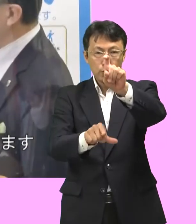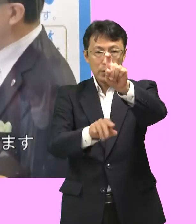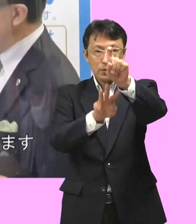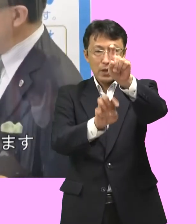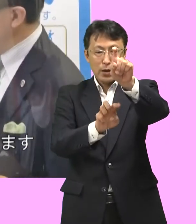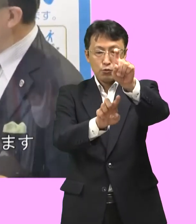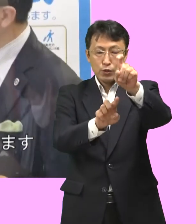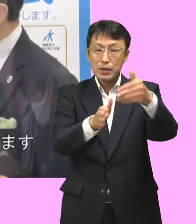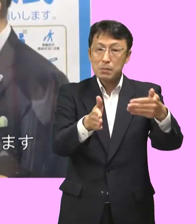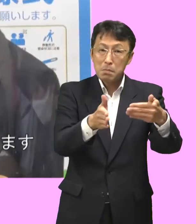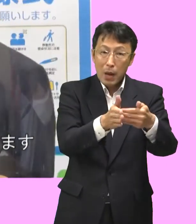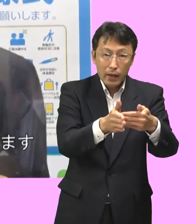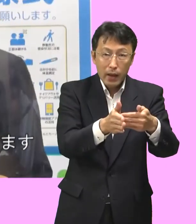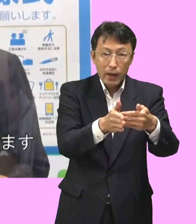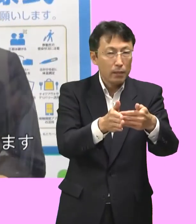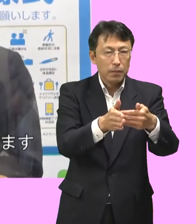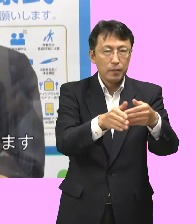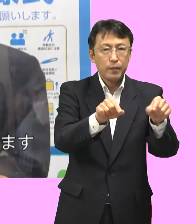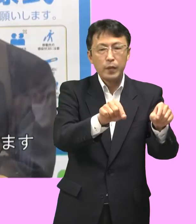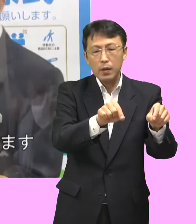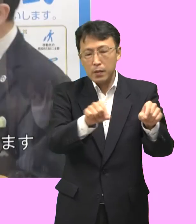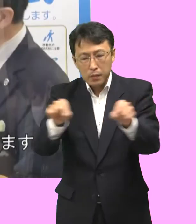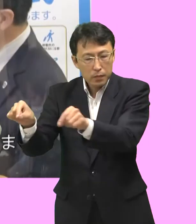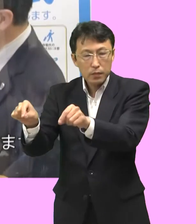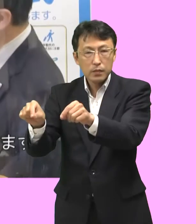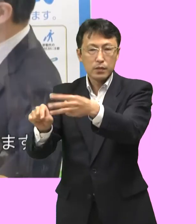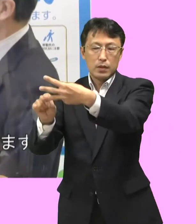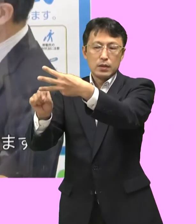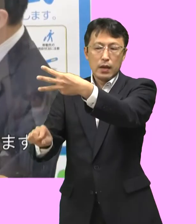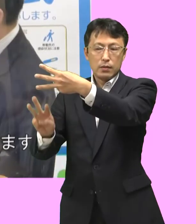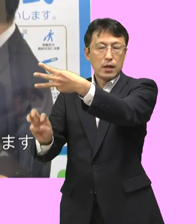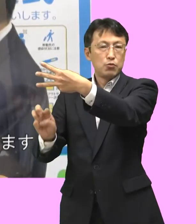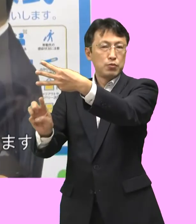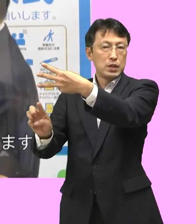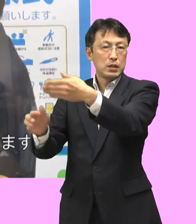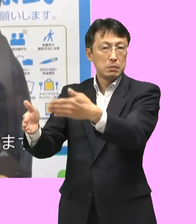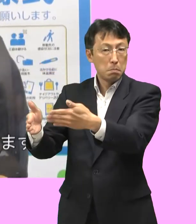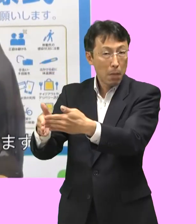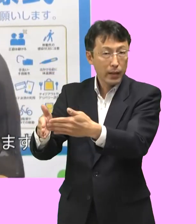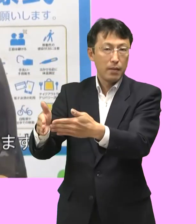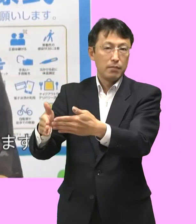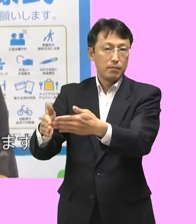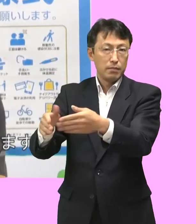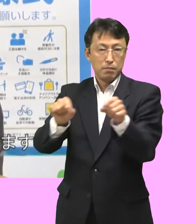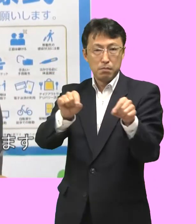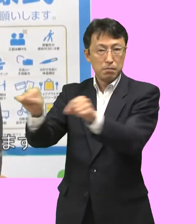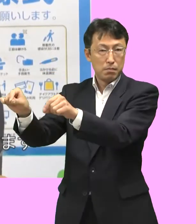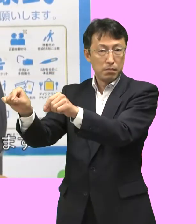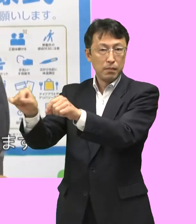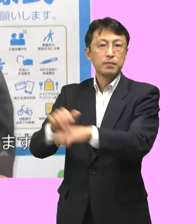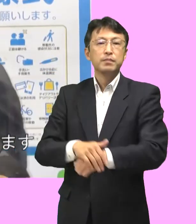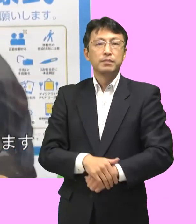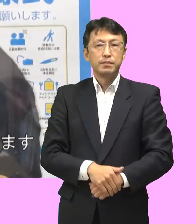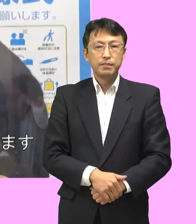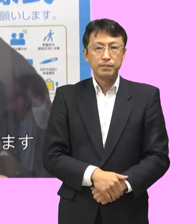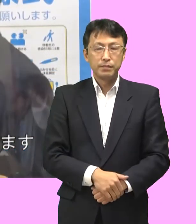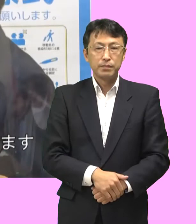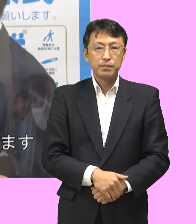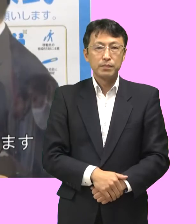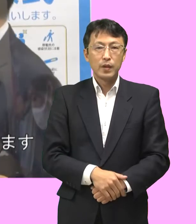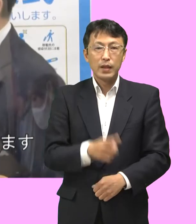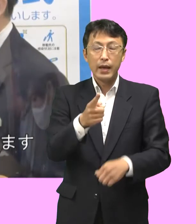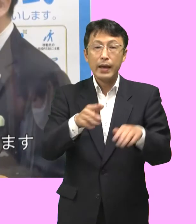今年度いっぱい、来年の3月31までまず延長いたします。それから現在はです